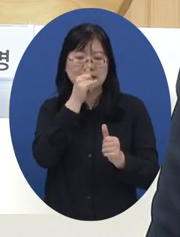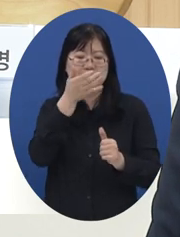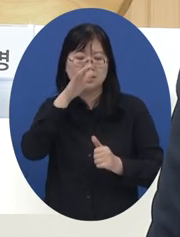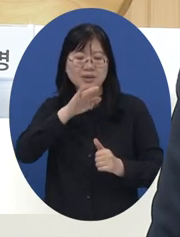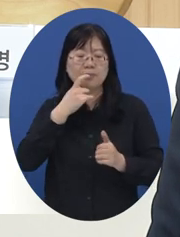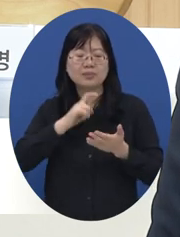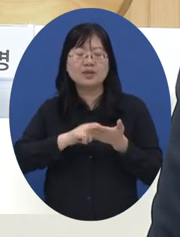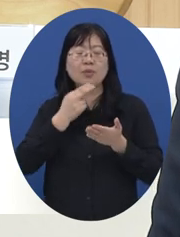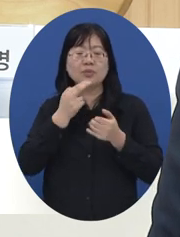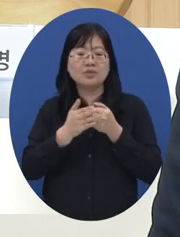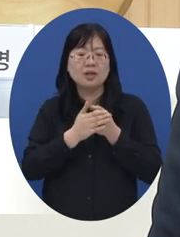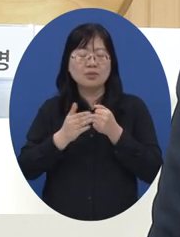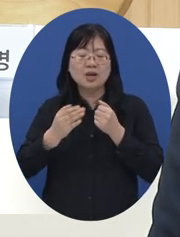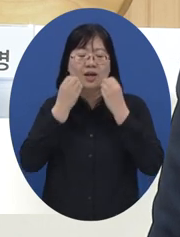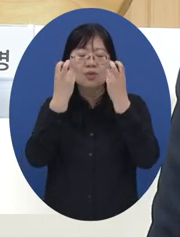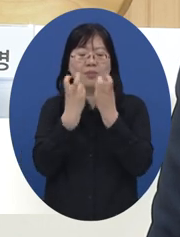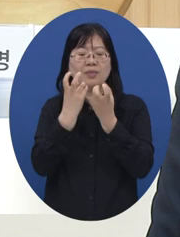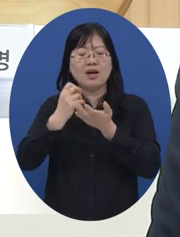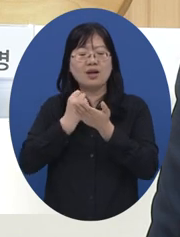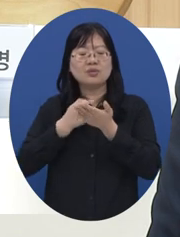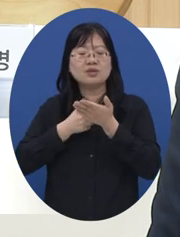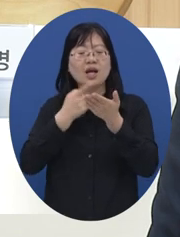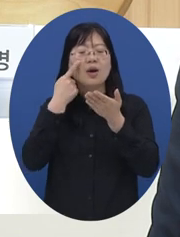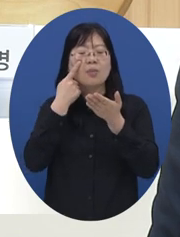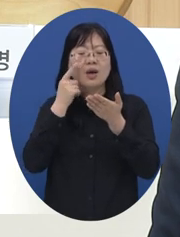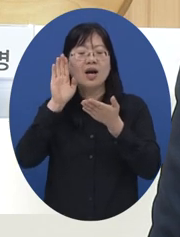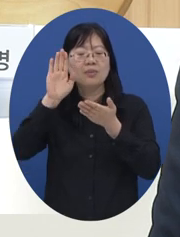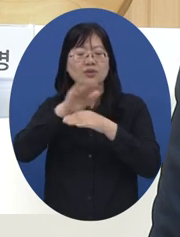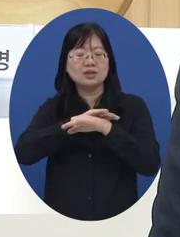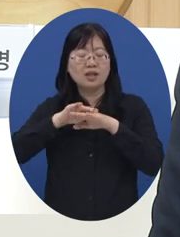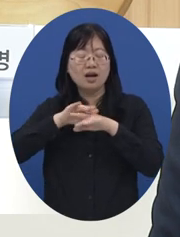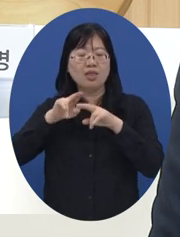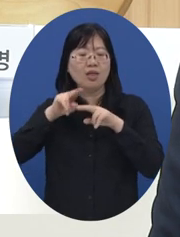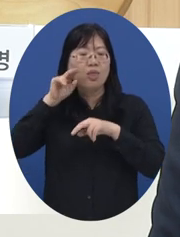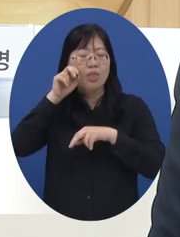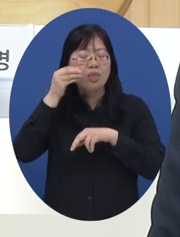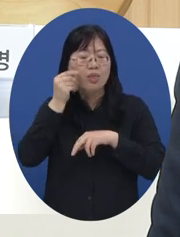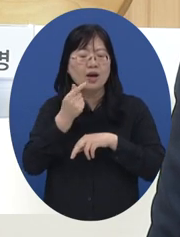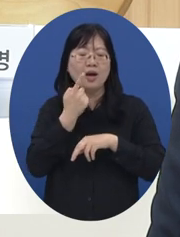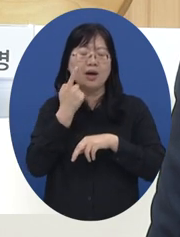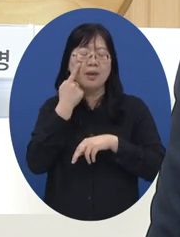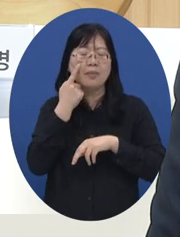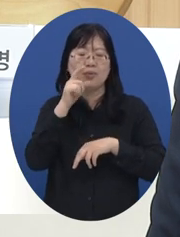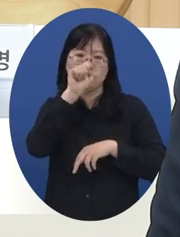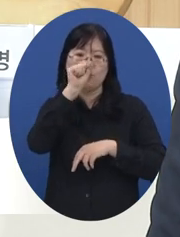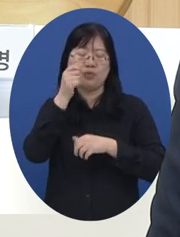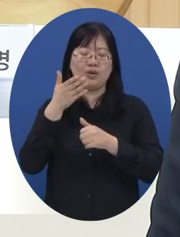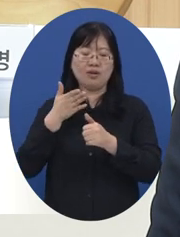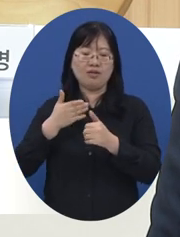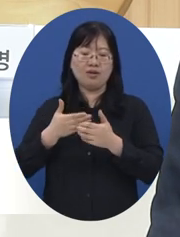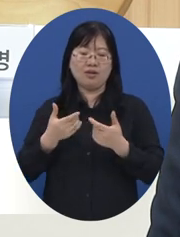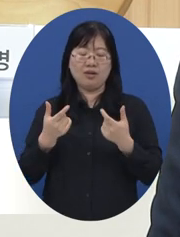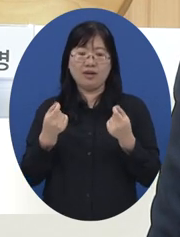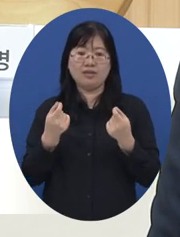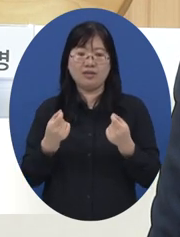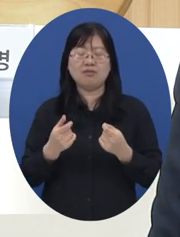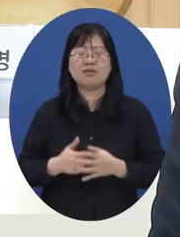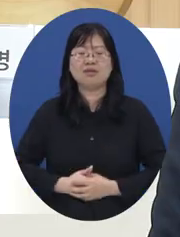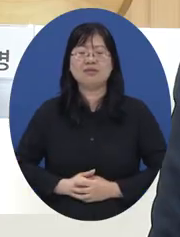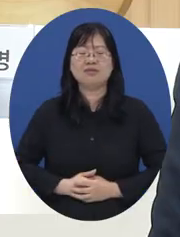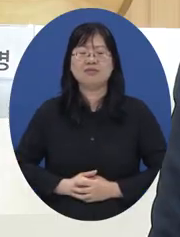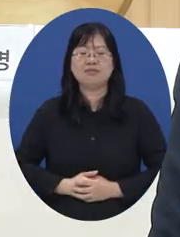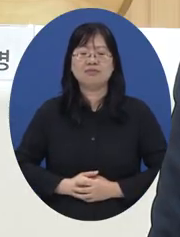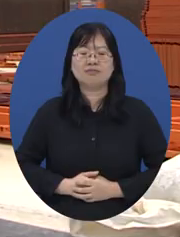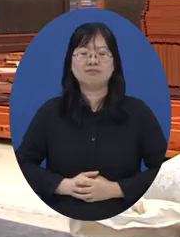단속하고 하지만 쉽지가 않아서 이런 새로운 방법들 한 번씩 또 시도해 보는데 앞으로 잘